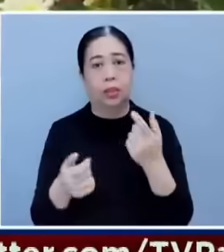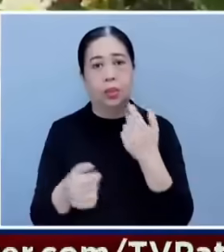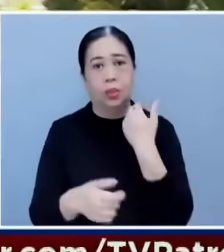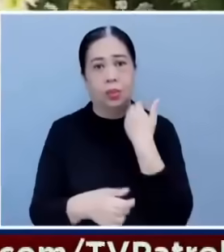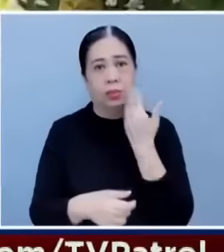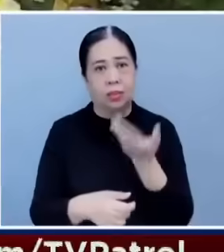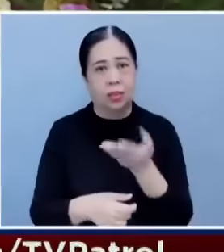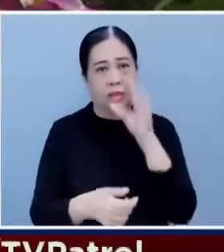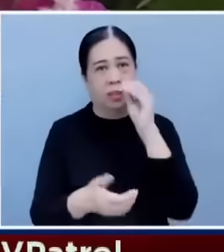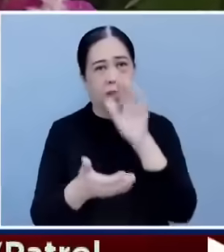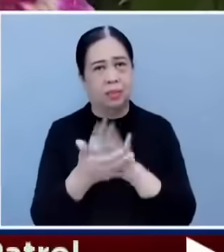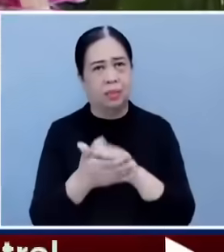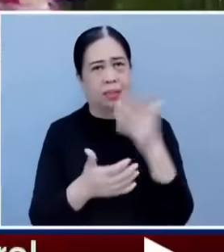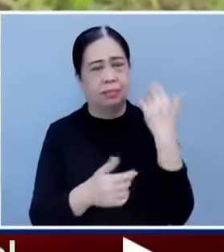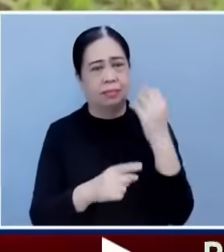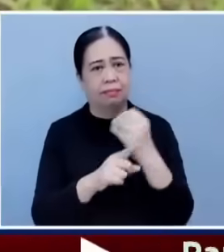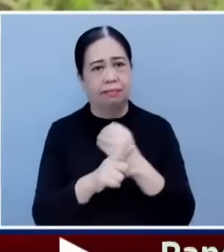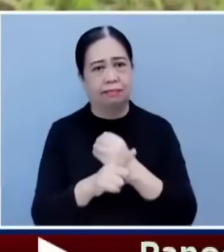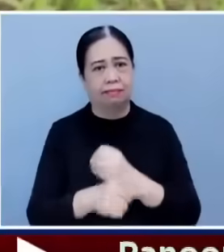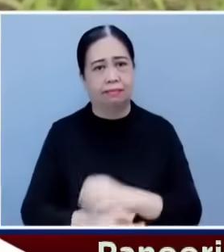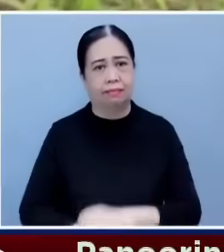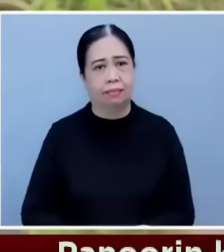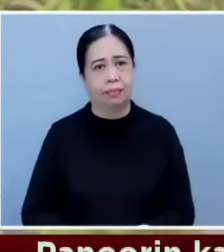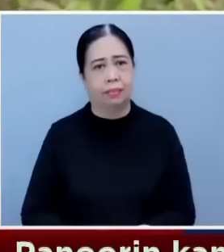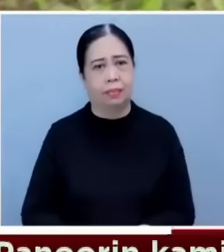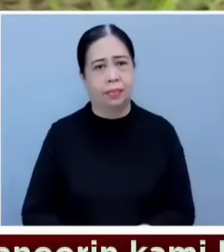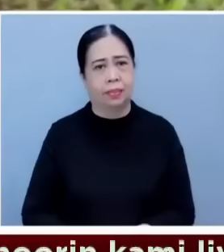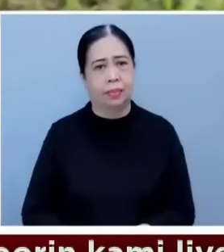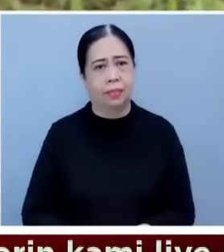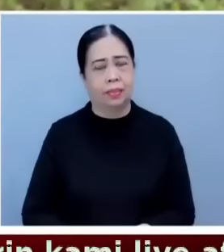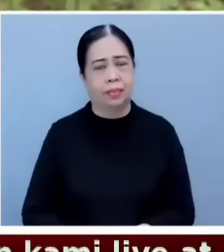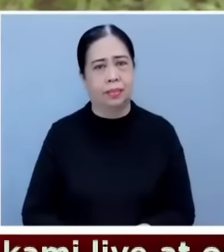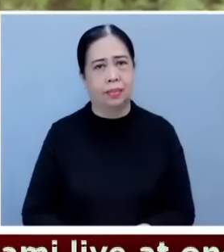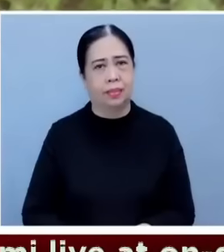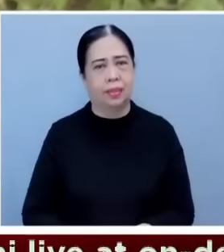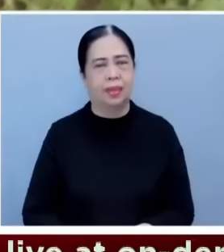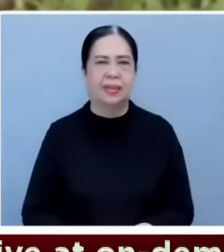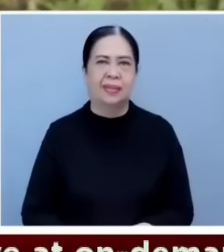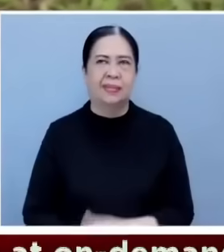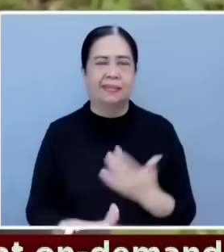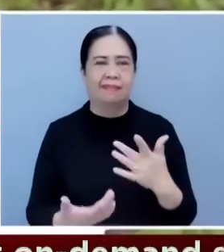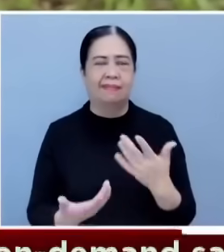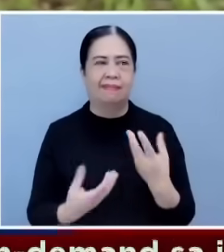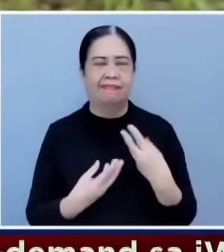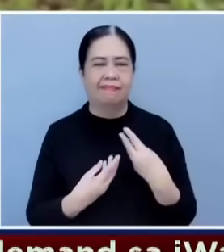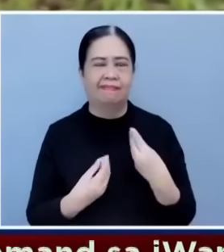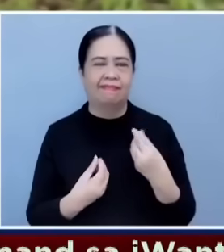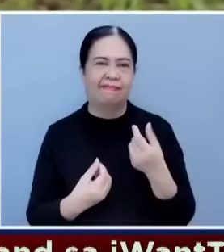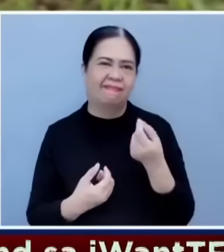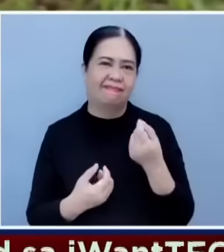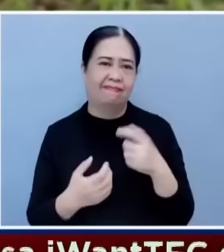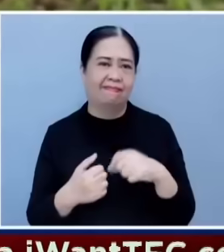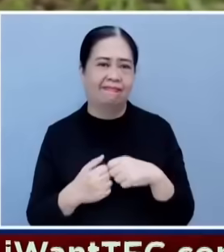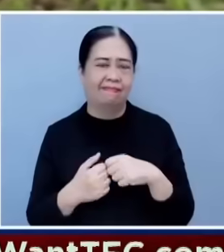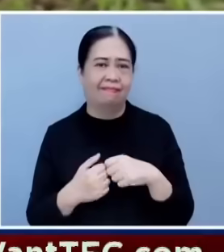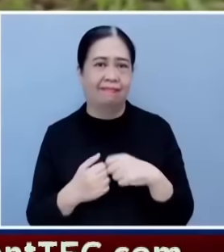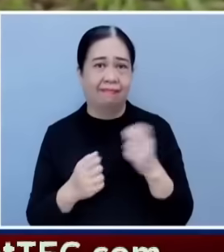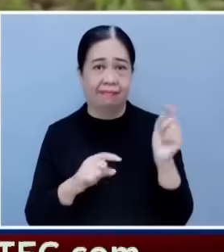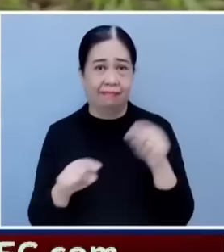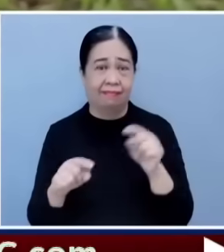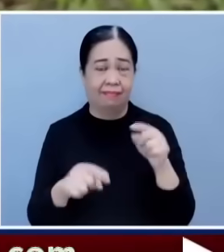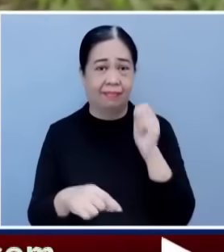lang nitong Oktubre. Konting nakaka-recover pa lang. Gano'ng kadalas kayong